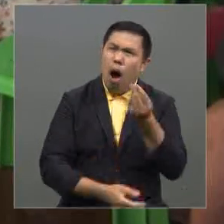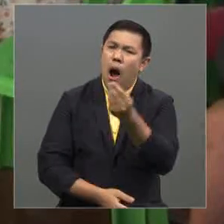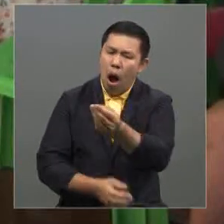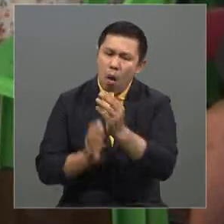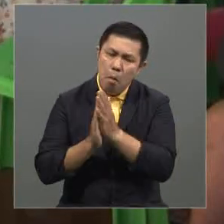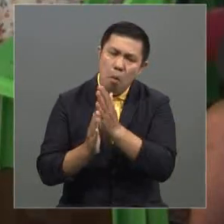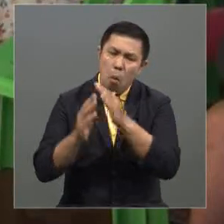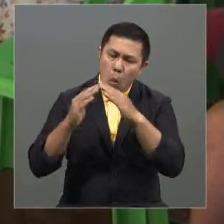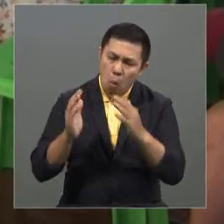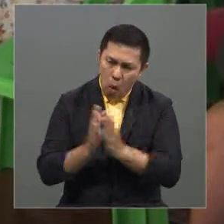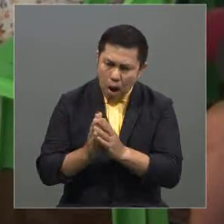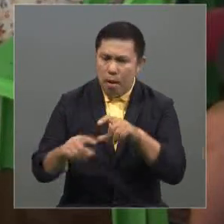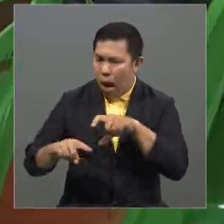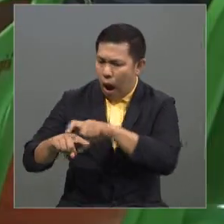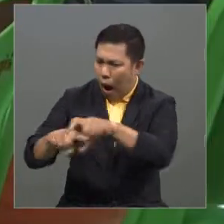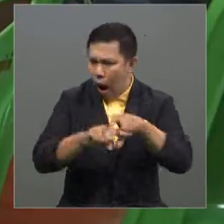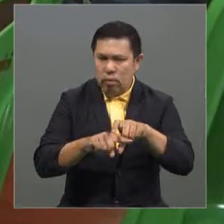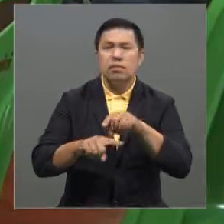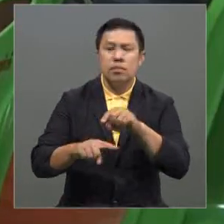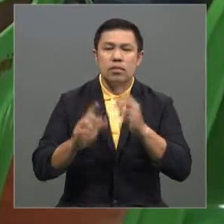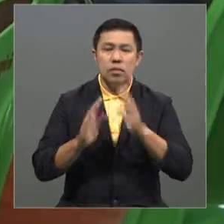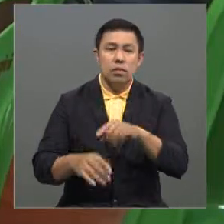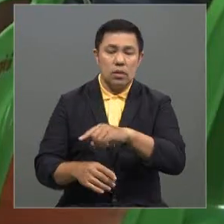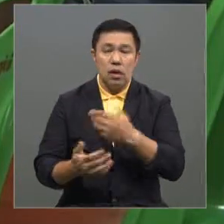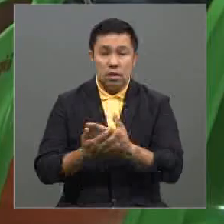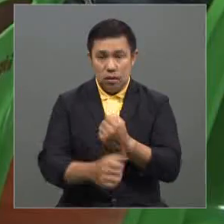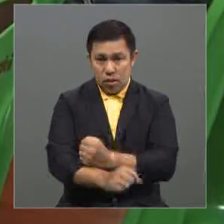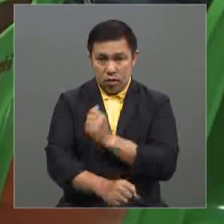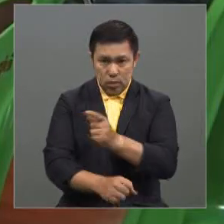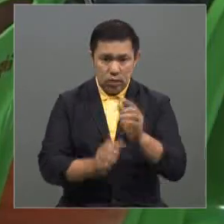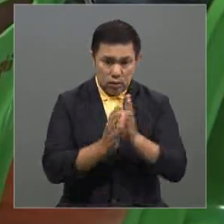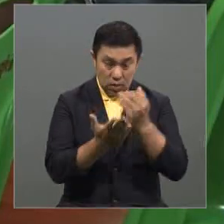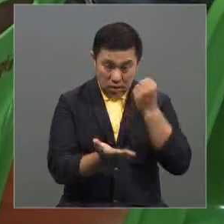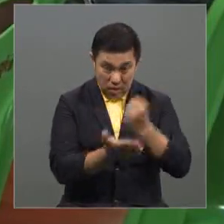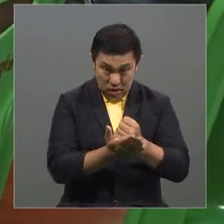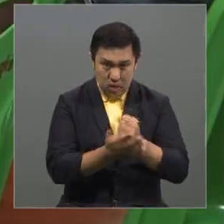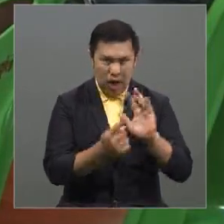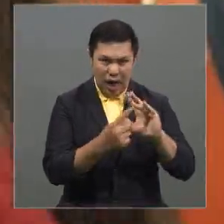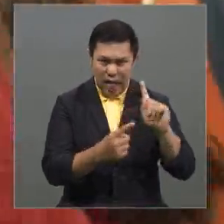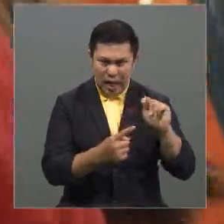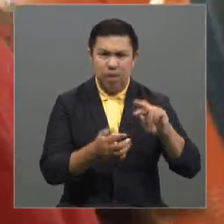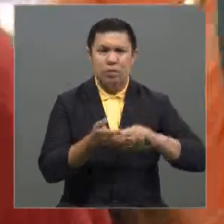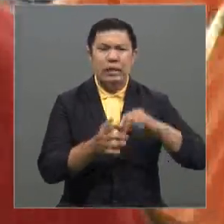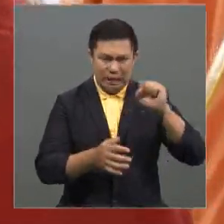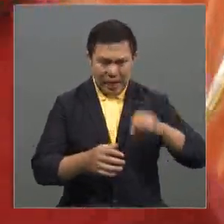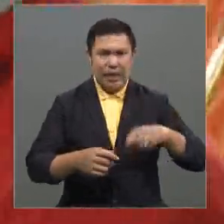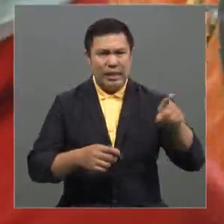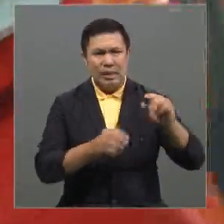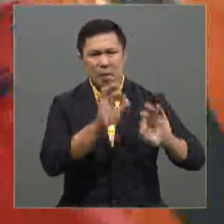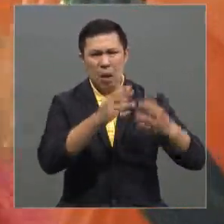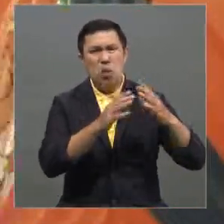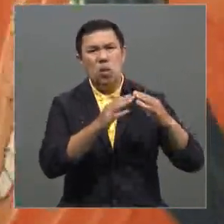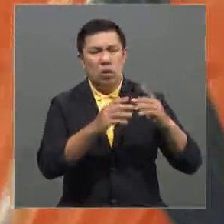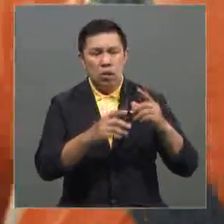ประสบภัยเท่ากันทุกรายนะครับโดยผู้ประสบภัยต้องมีหนังสือรับรองจากทางเขตว่าเป็นผู้ประสบภัยจริงและจะต้องเข้